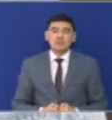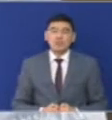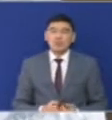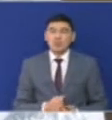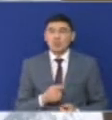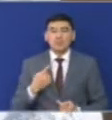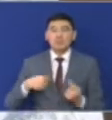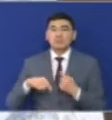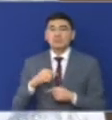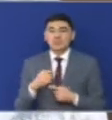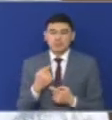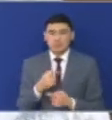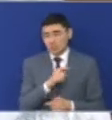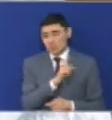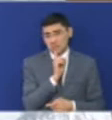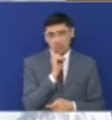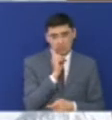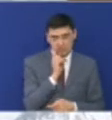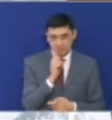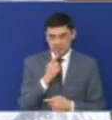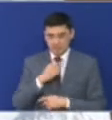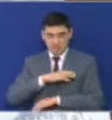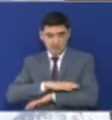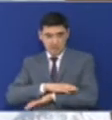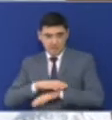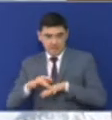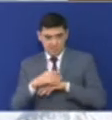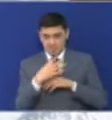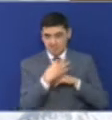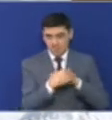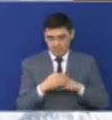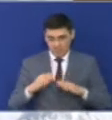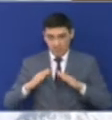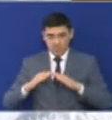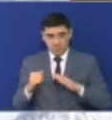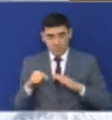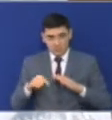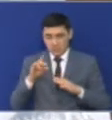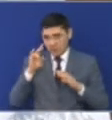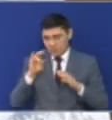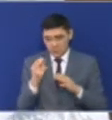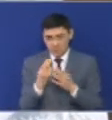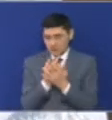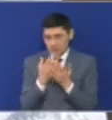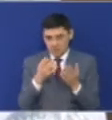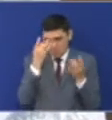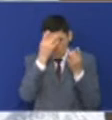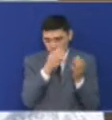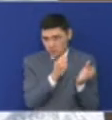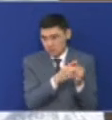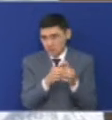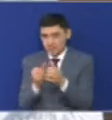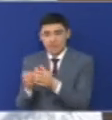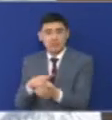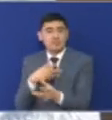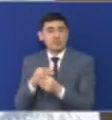Мы являемся примером для нашей молодежи. В Доме дружбы мы работаем вместе со всеми этнокультурными центрами. Мы живем в мире и согласии. Главное